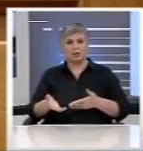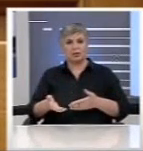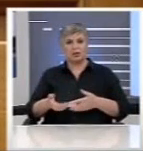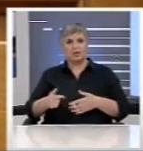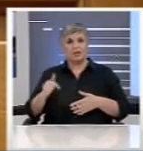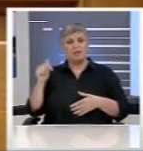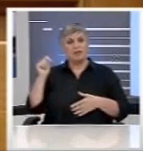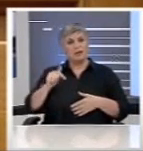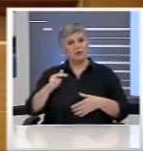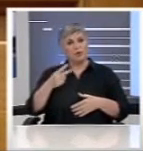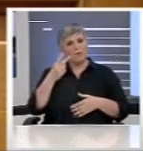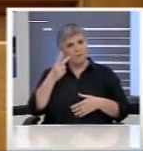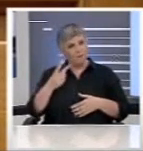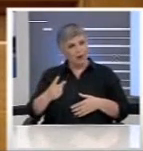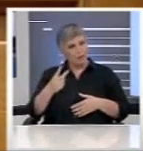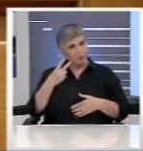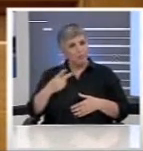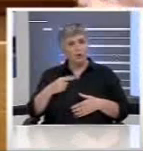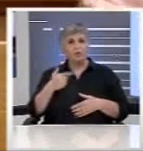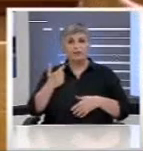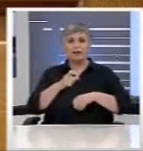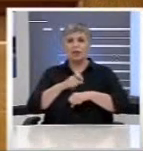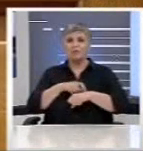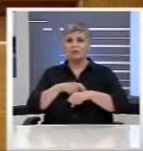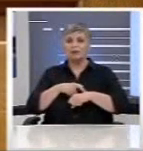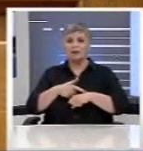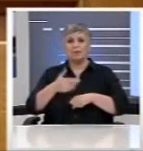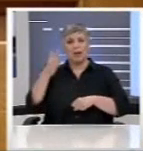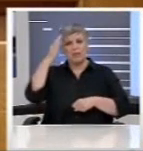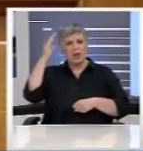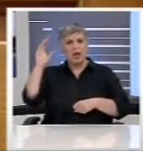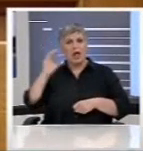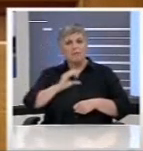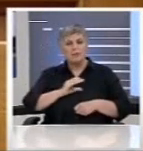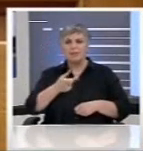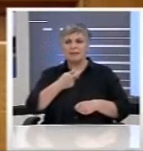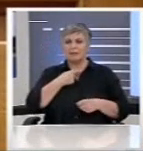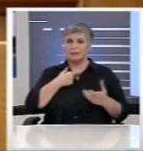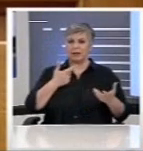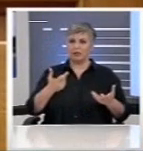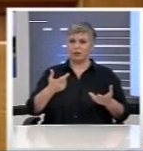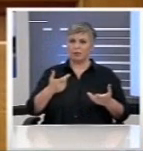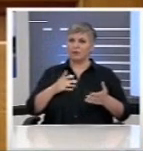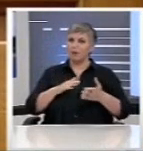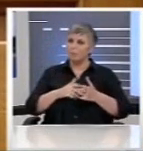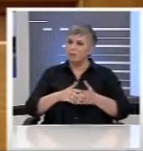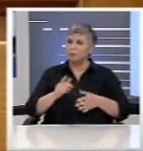χαιρετίζω. Και είπατε να έρθουν οι επενδύσεις τώρα, αλλά δεν χρειάζονται να το πείτε εσείς. Το ενδιαφέρον πράγματι είναι